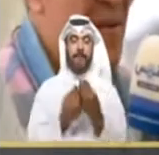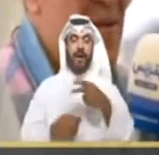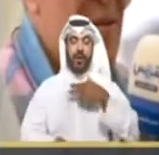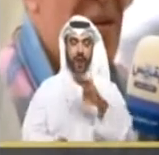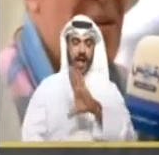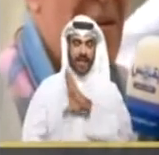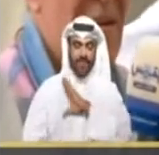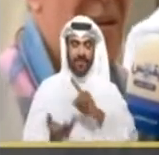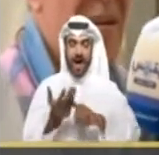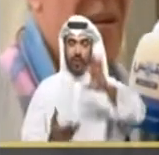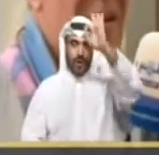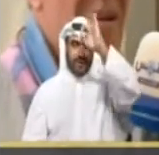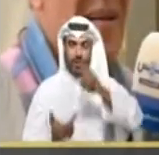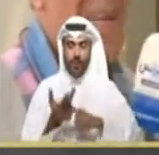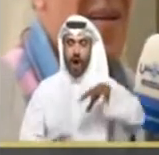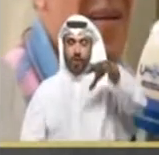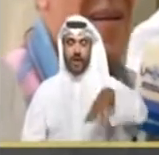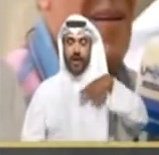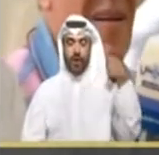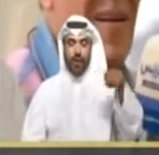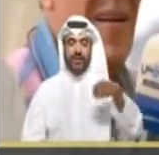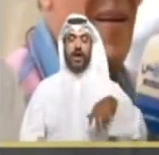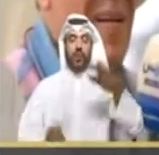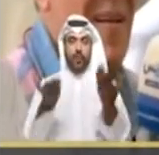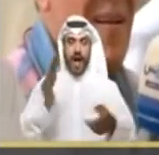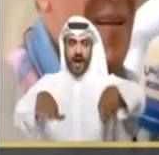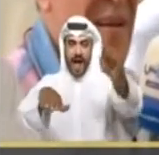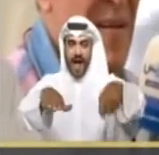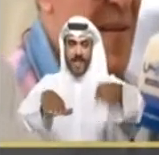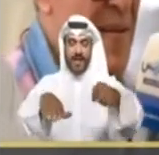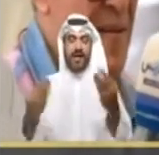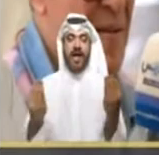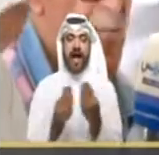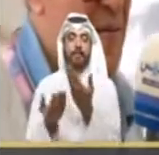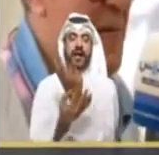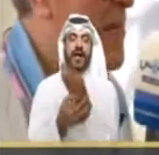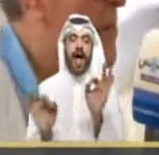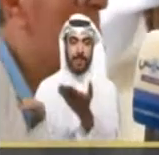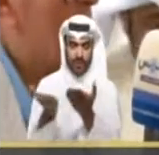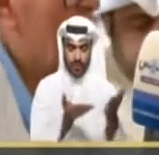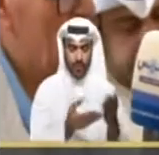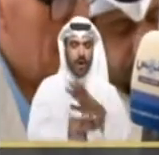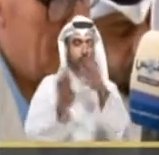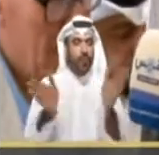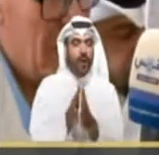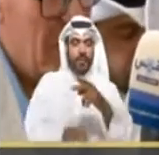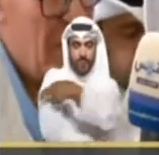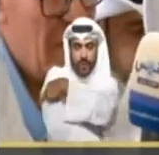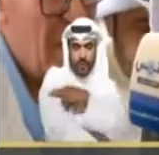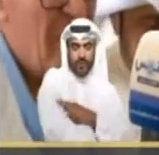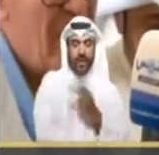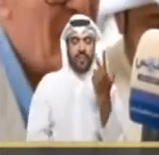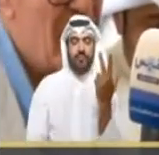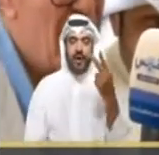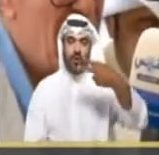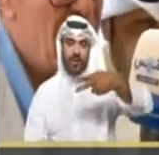الدفاع والداخلية والدولة شو مجلس الوزراء والعدل، وحضور تقريبا 28 نائب هم النواب